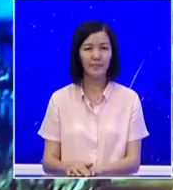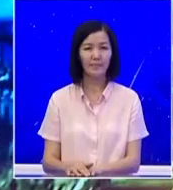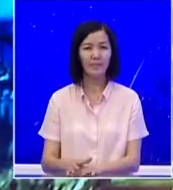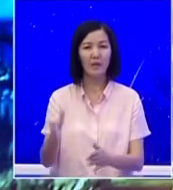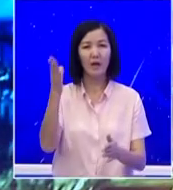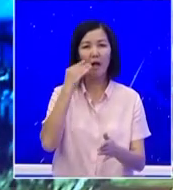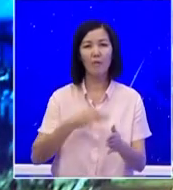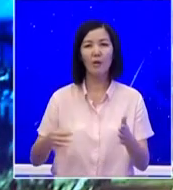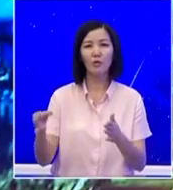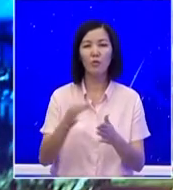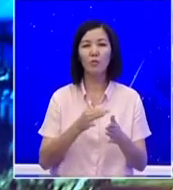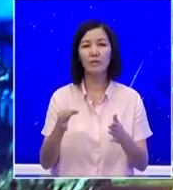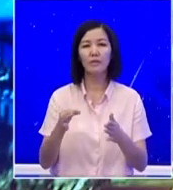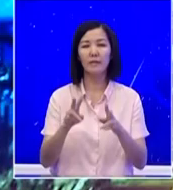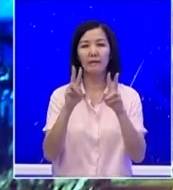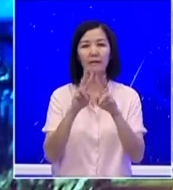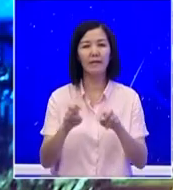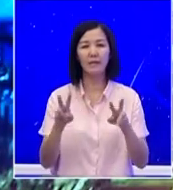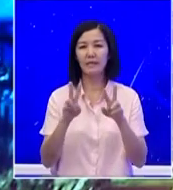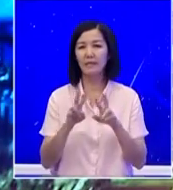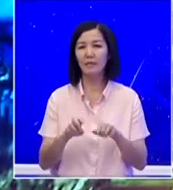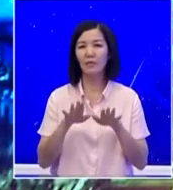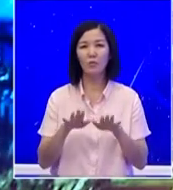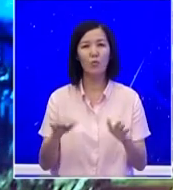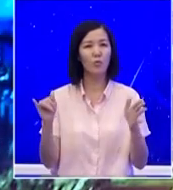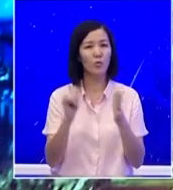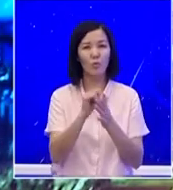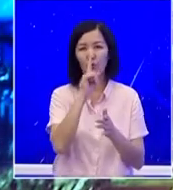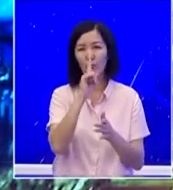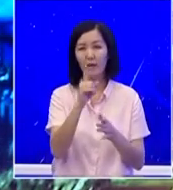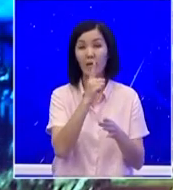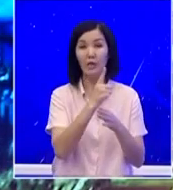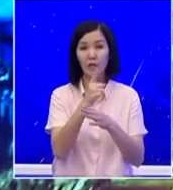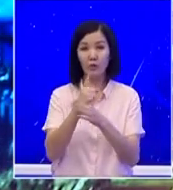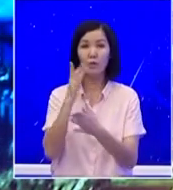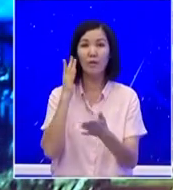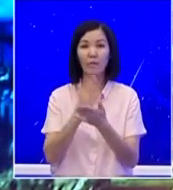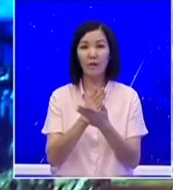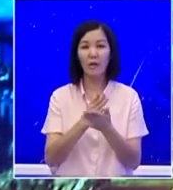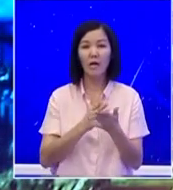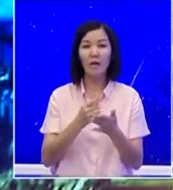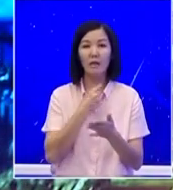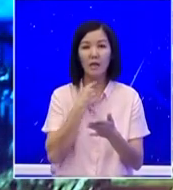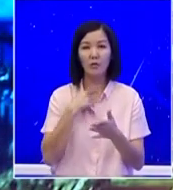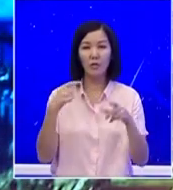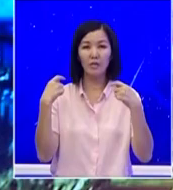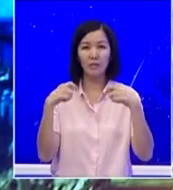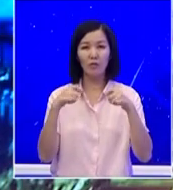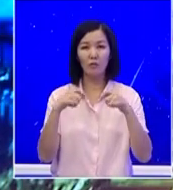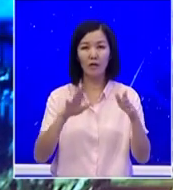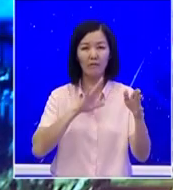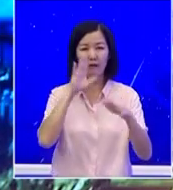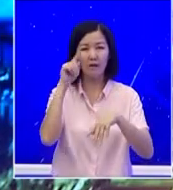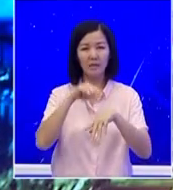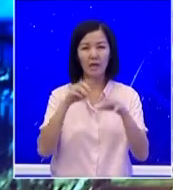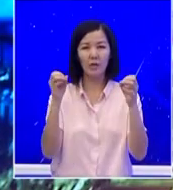Облыс аумағына блокбекеттер қайта қойылмайды, есесіне шектеулер бар. Мәселен, облыс орталығындағы сауда орталықтары таңғы